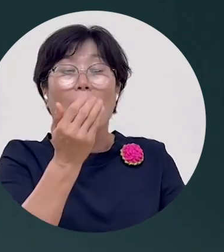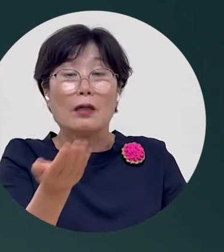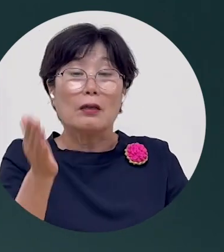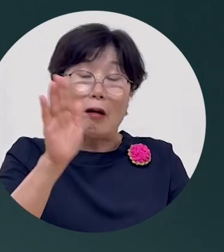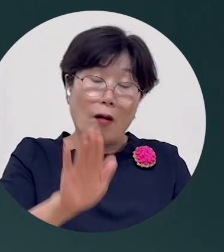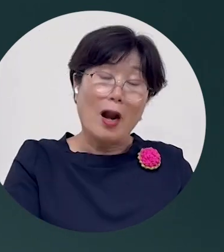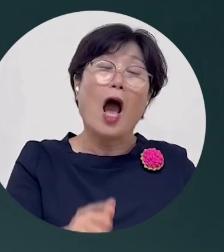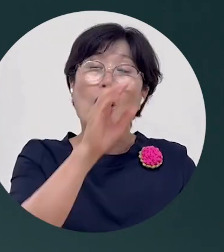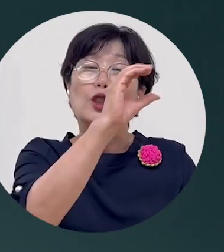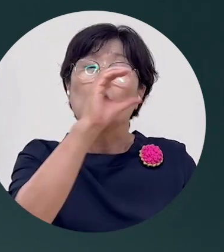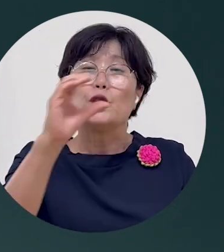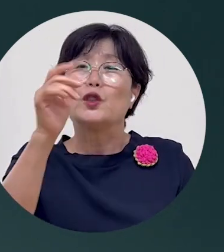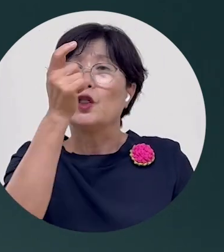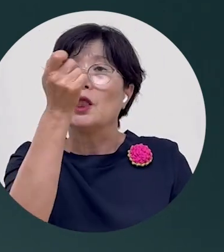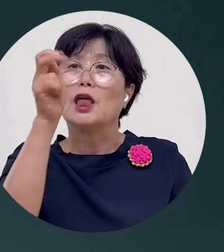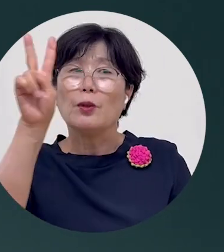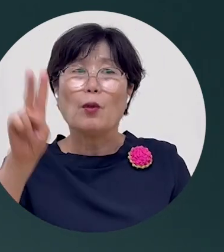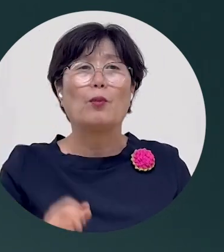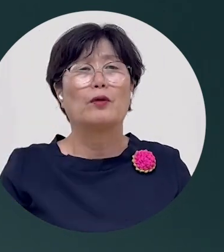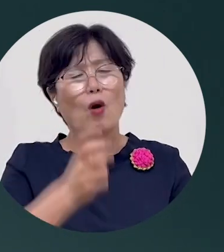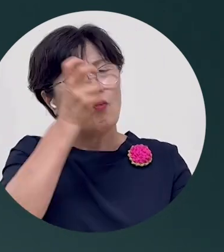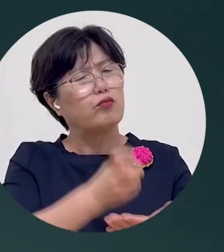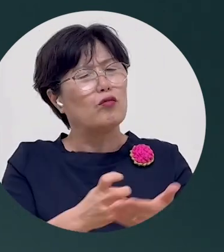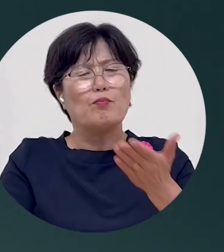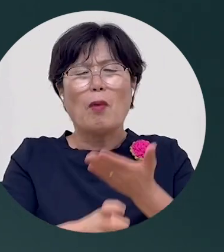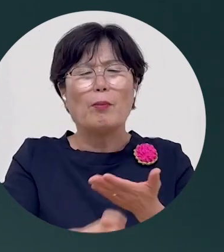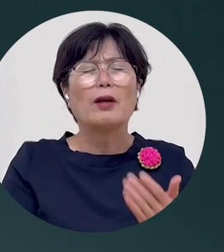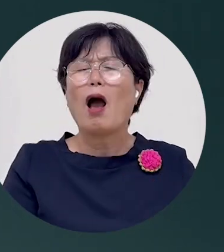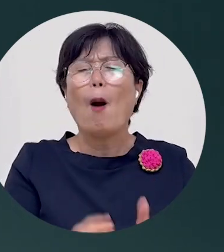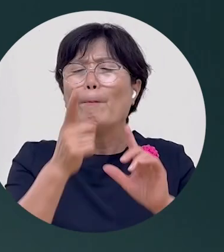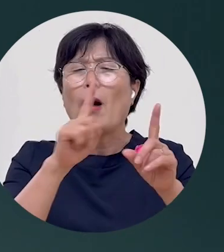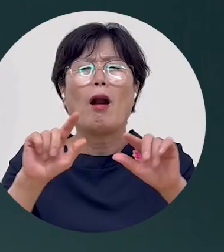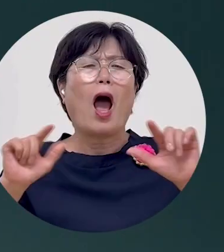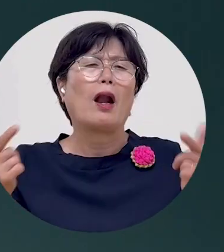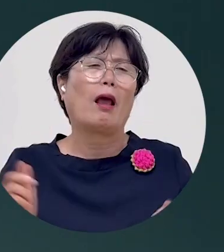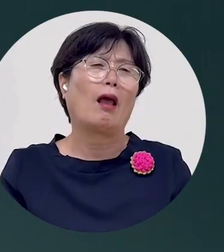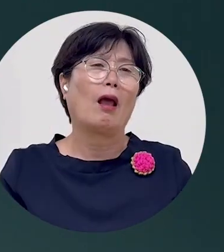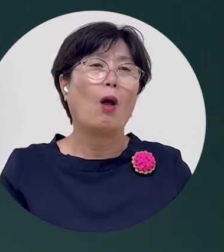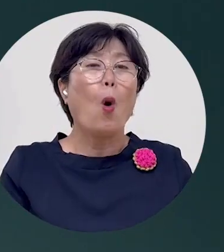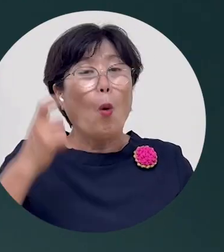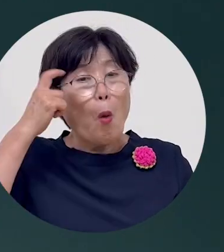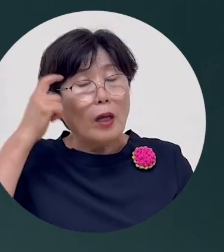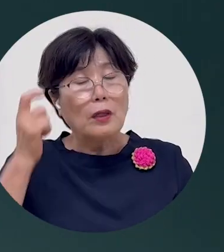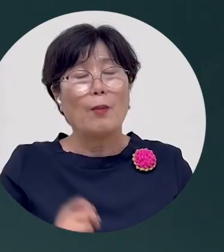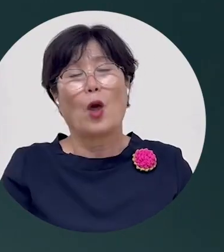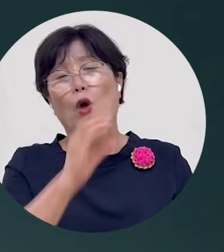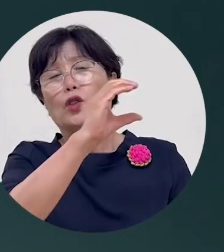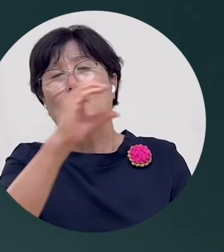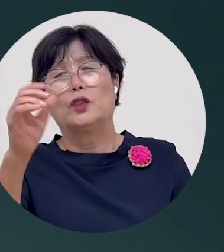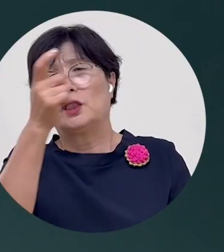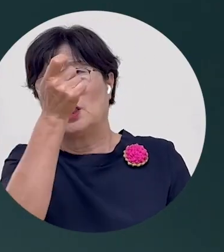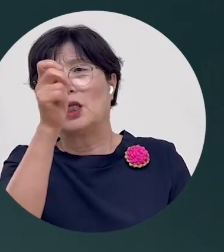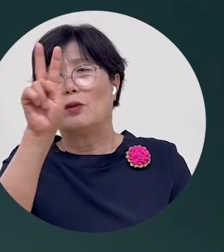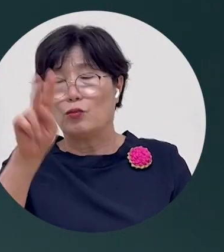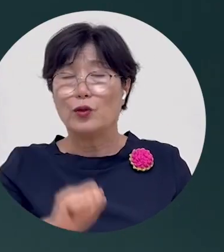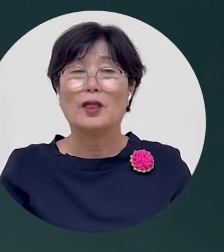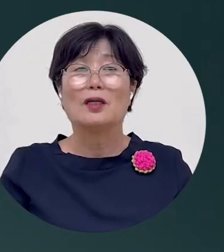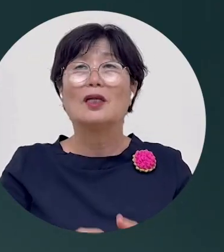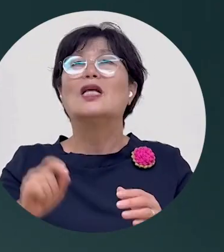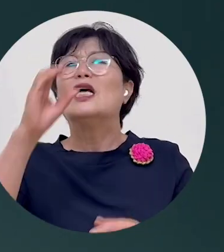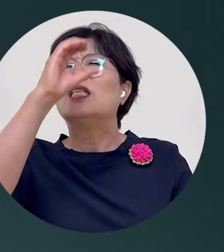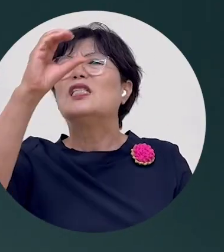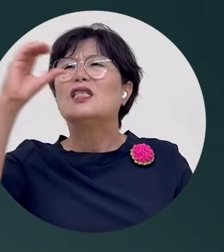하지만 CCTV를 불법이라고 하지 않습니다. 일단 CCTV가 있는 곳에는